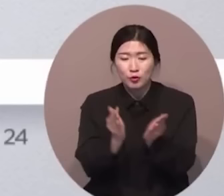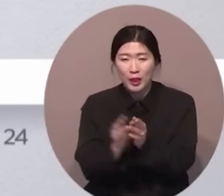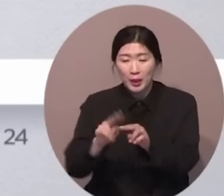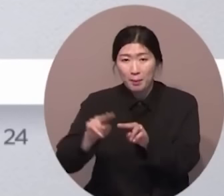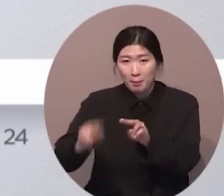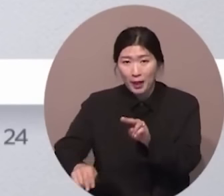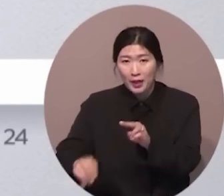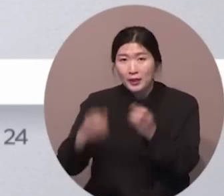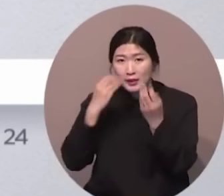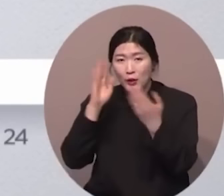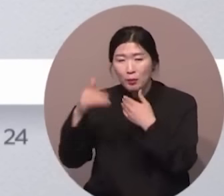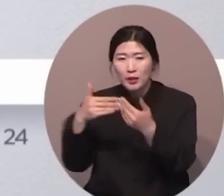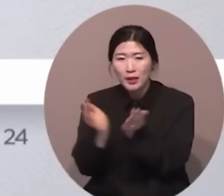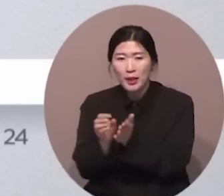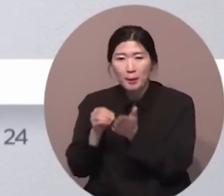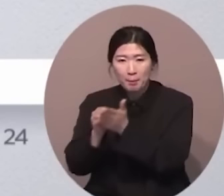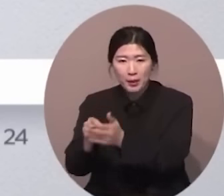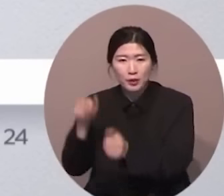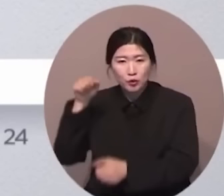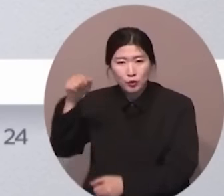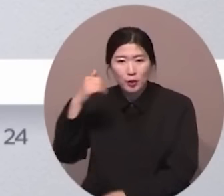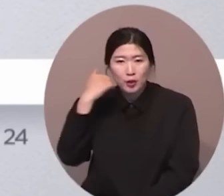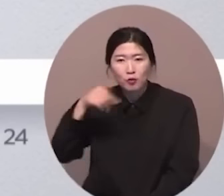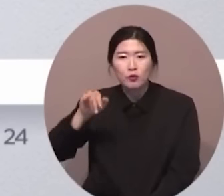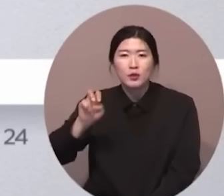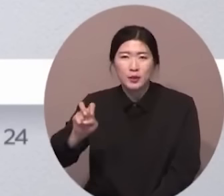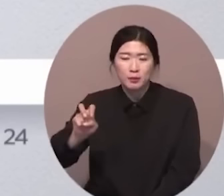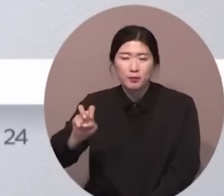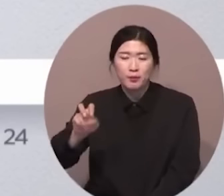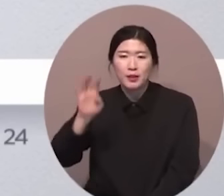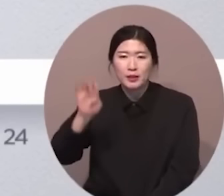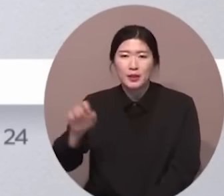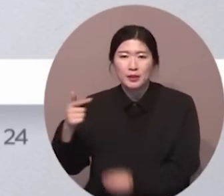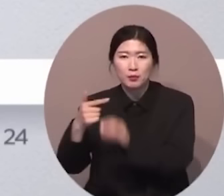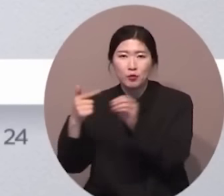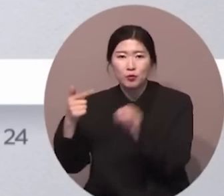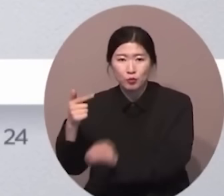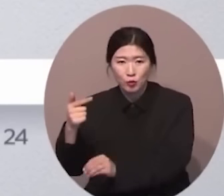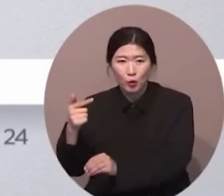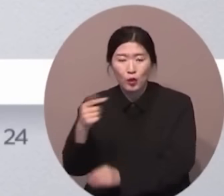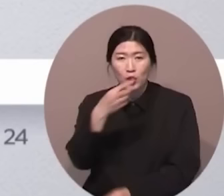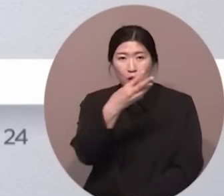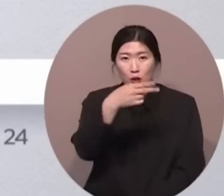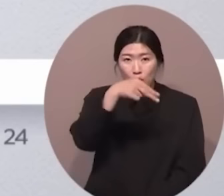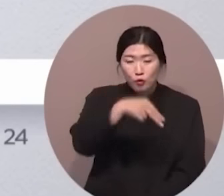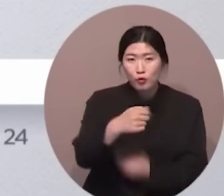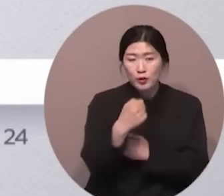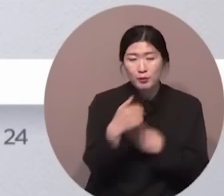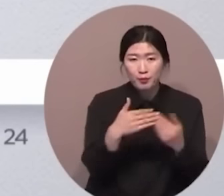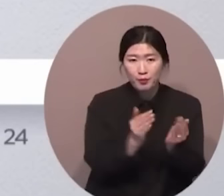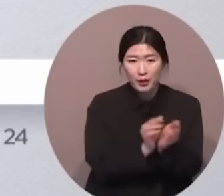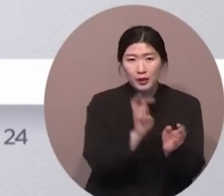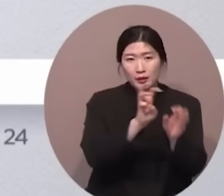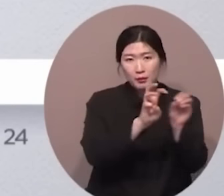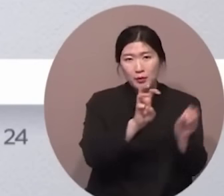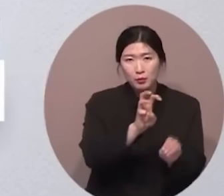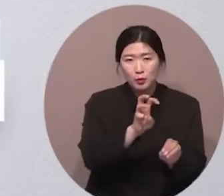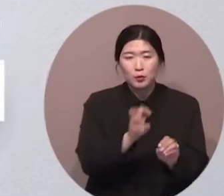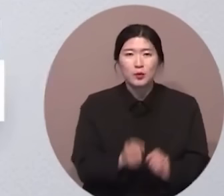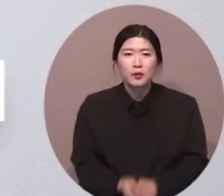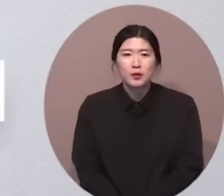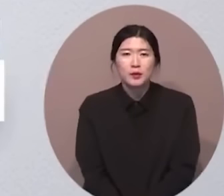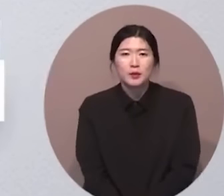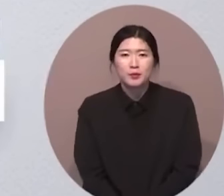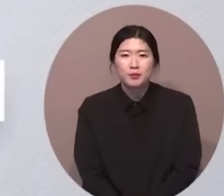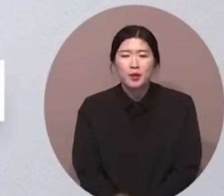미래에서 출마한 김종민 후보가 46% 30% 지지율인 국민의 임 류재화 후보를 앞섭니다